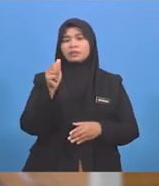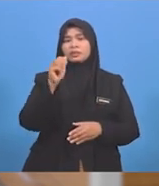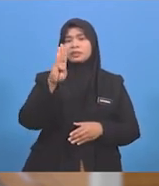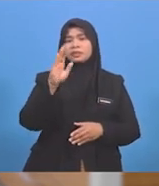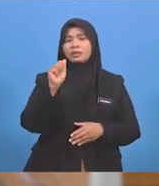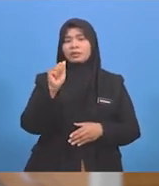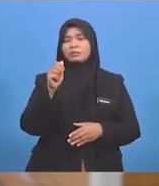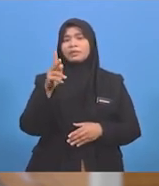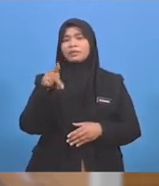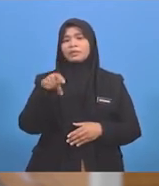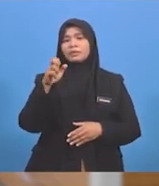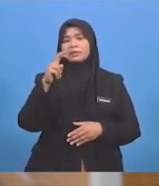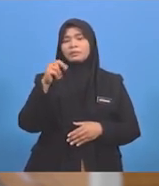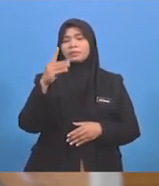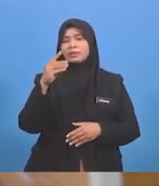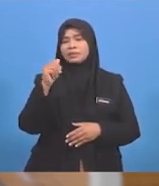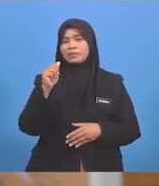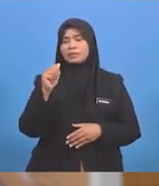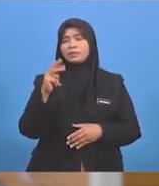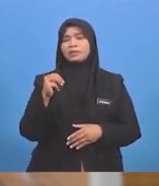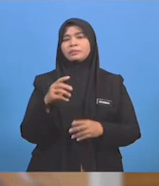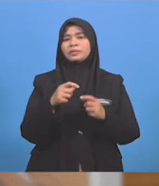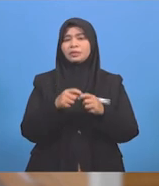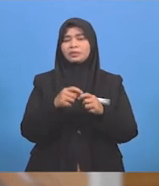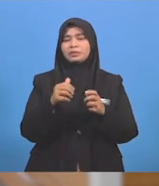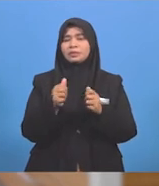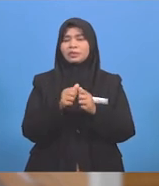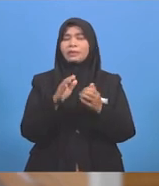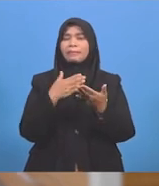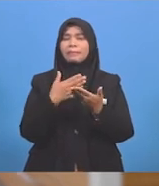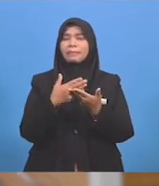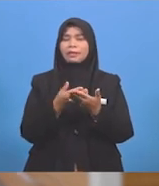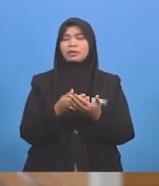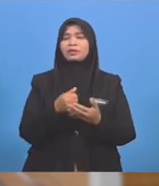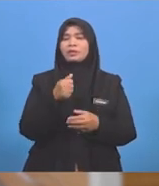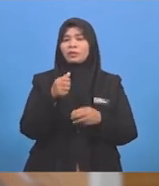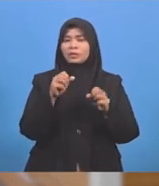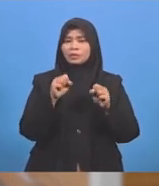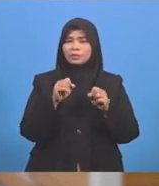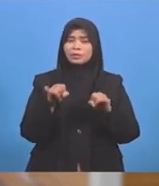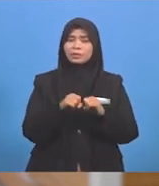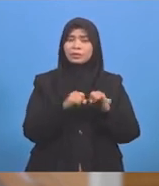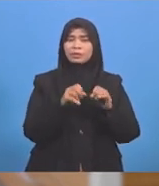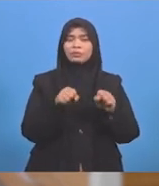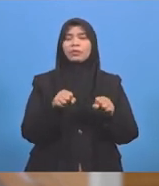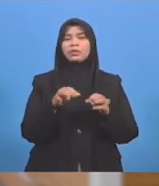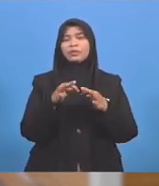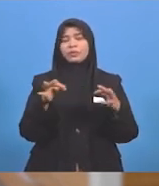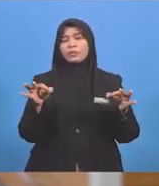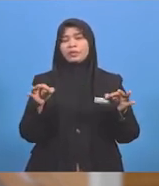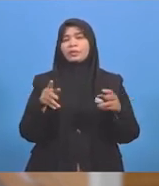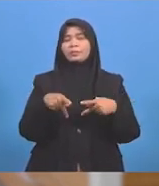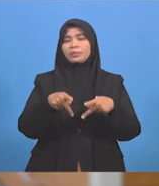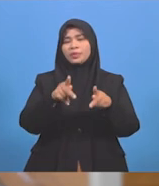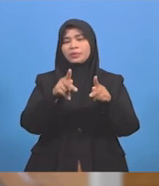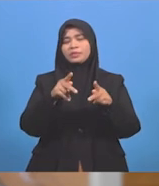dan haba pendam tentu dengan baik. Anda juga seharusnya boleh menghuraikan proses haba pendam